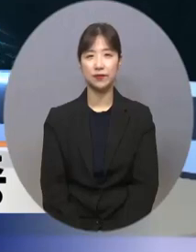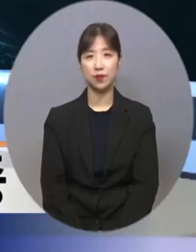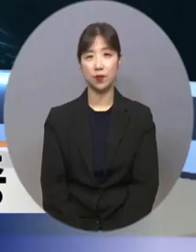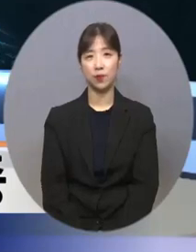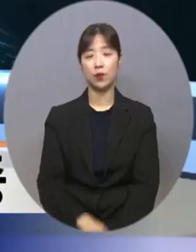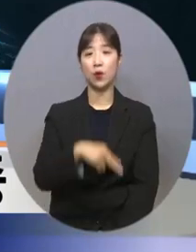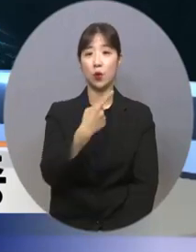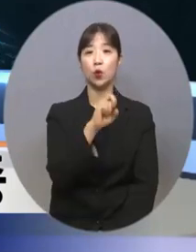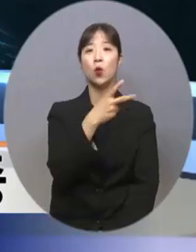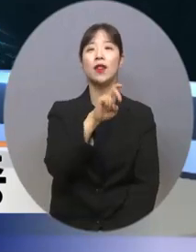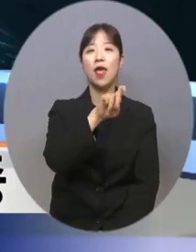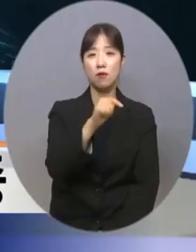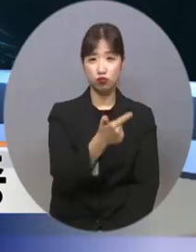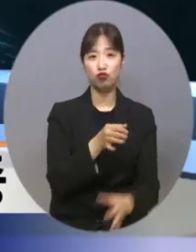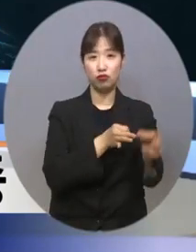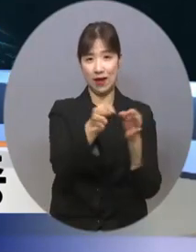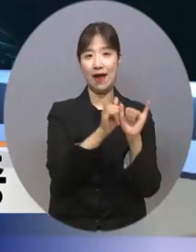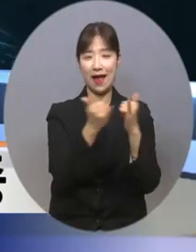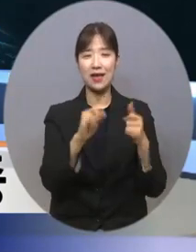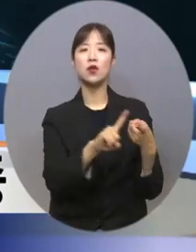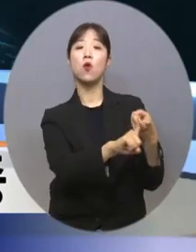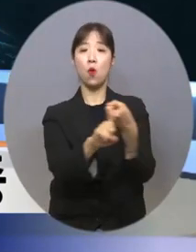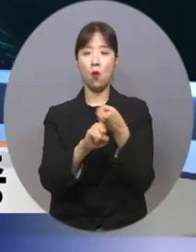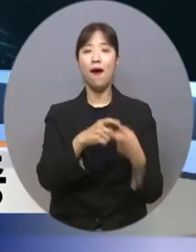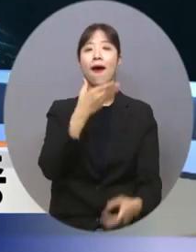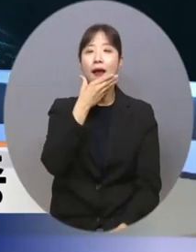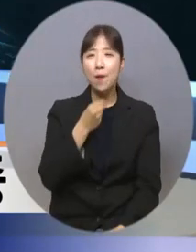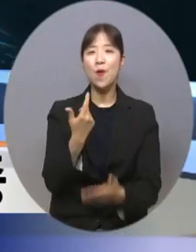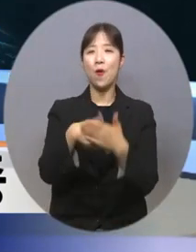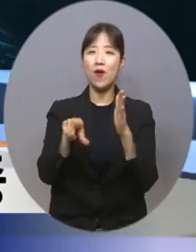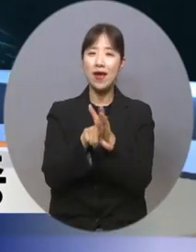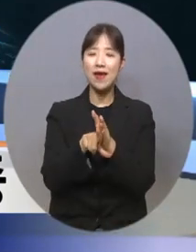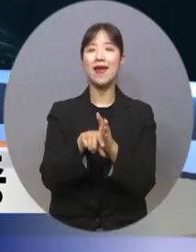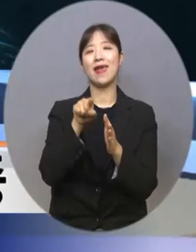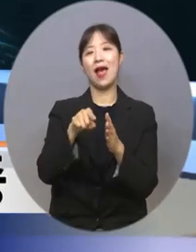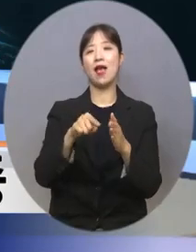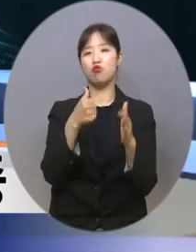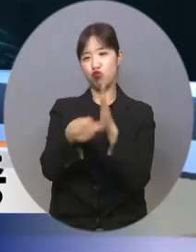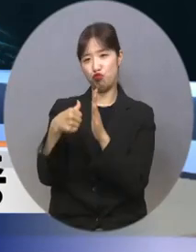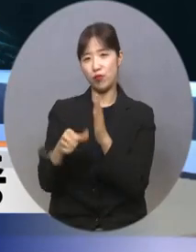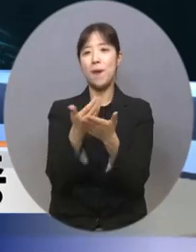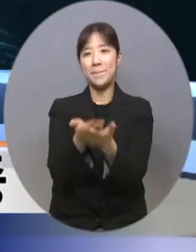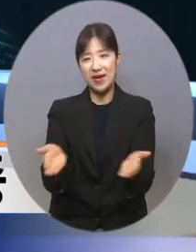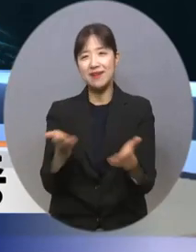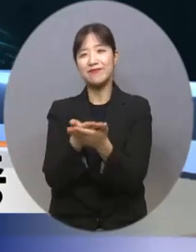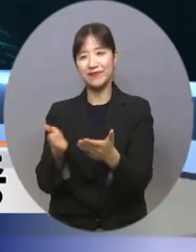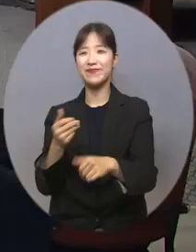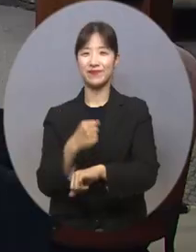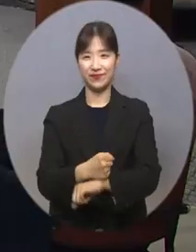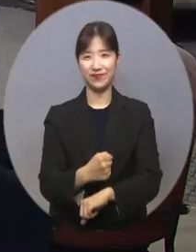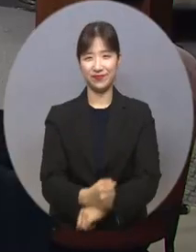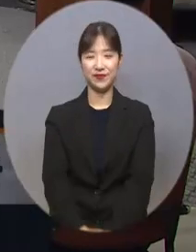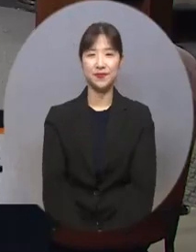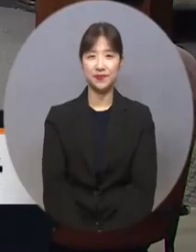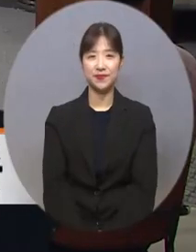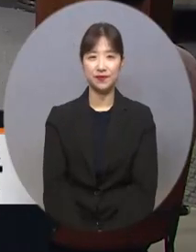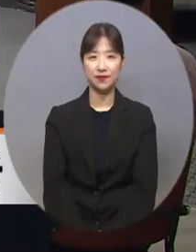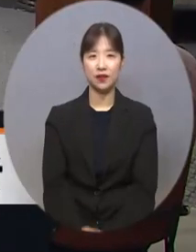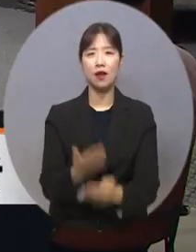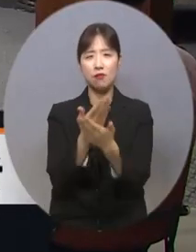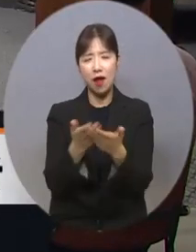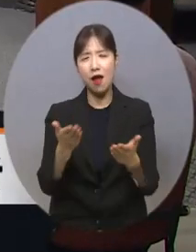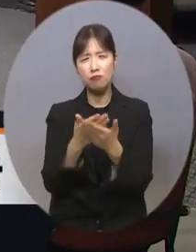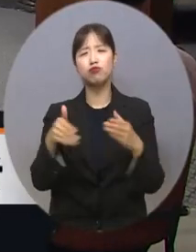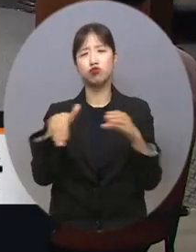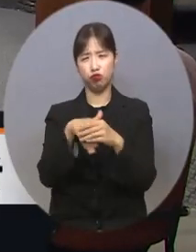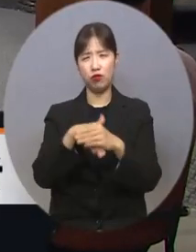동대문 상인협동조합이 행복을 위한 복지물품을 기증하며 따뜻한 마음을 나눴습니다. 나눔 문화